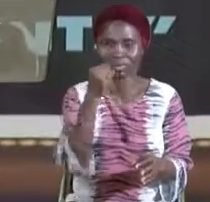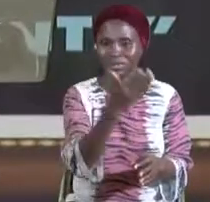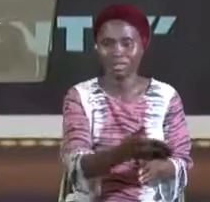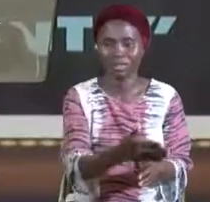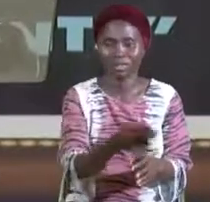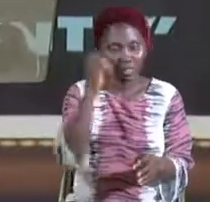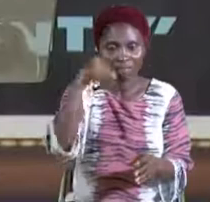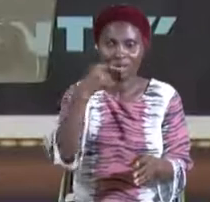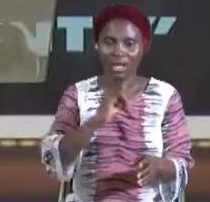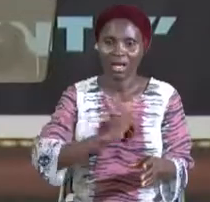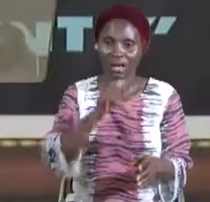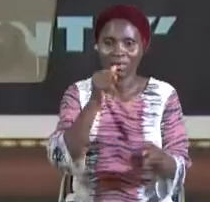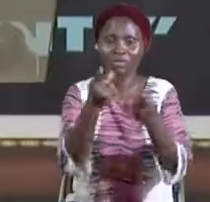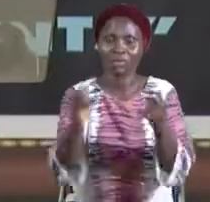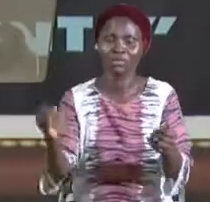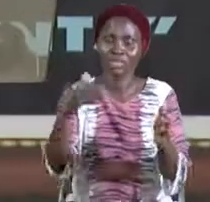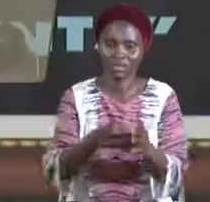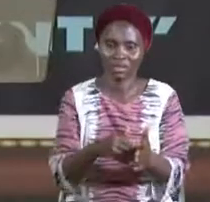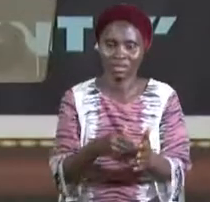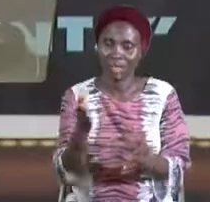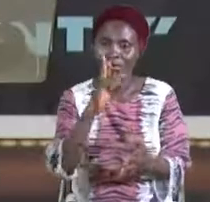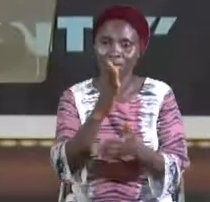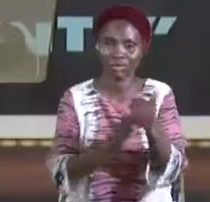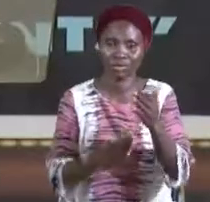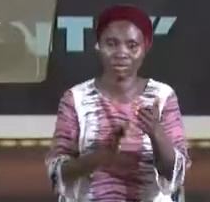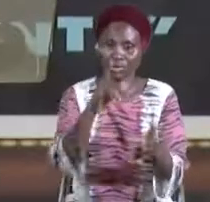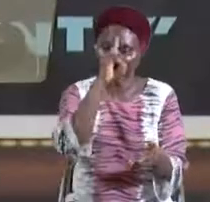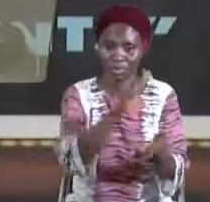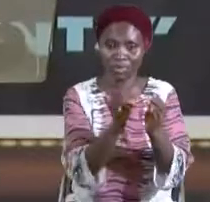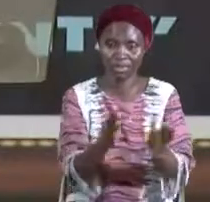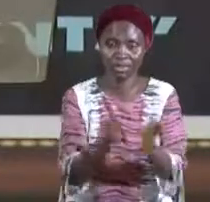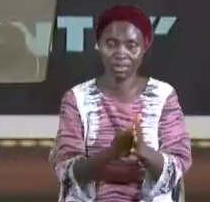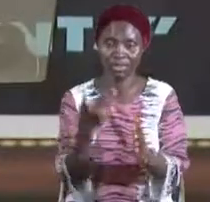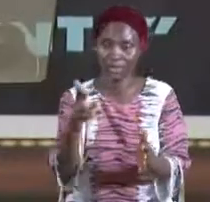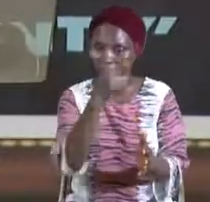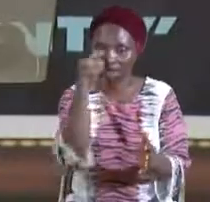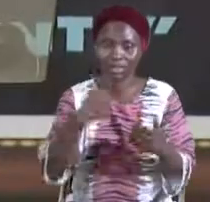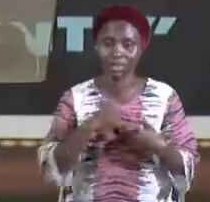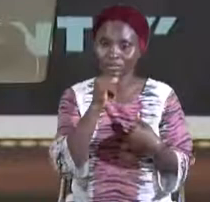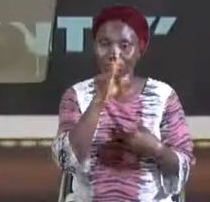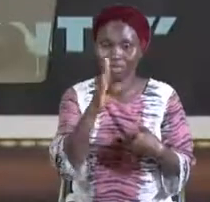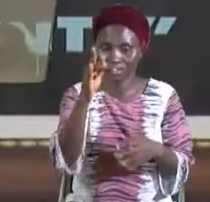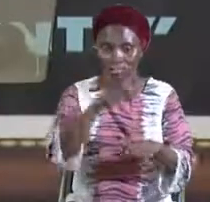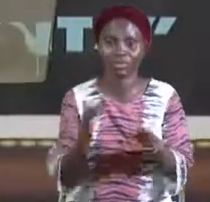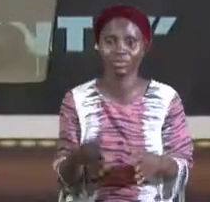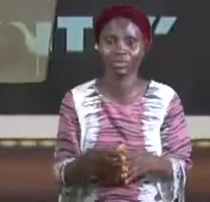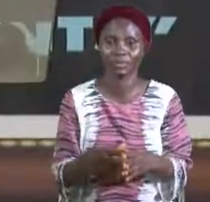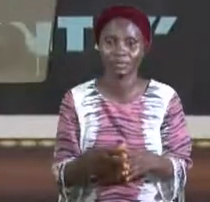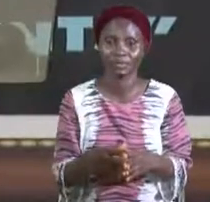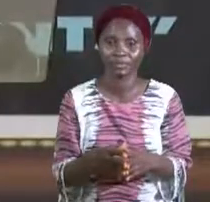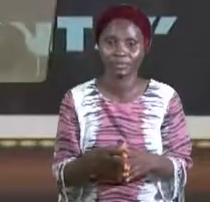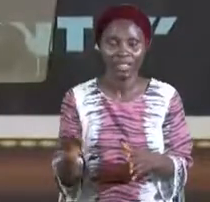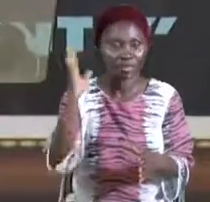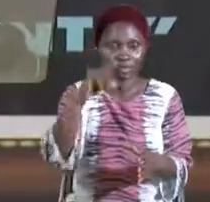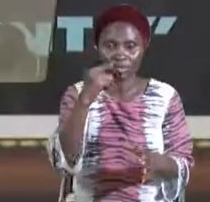venu encore, je reviens encore. Et il y a certains croyants qui, dont les cœurs ne sont pas touchés. Il dit qu'il revient, mais je vais finir telle